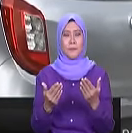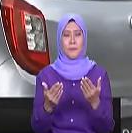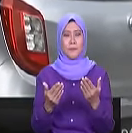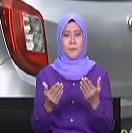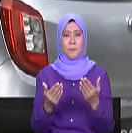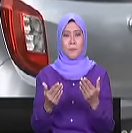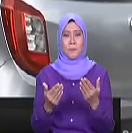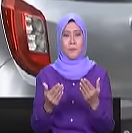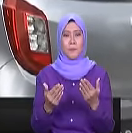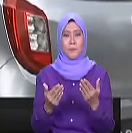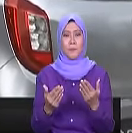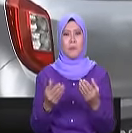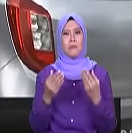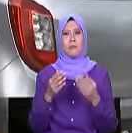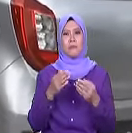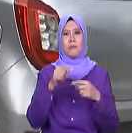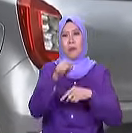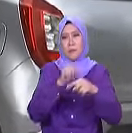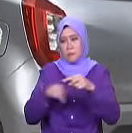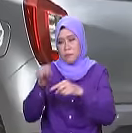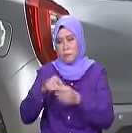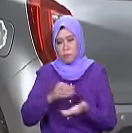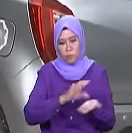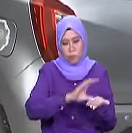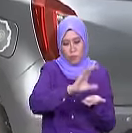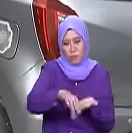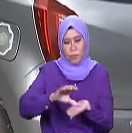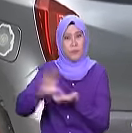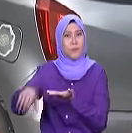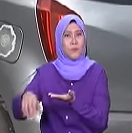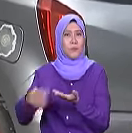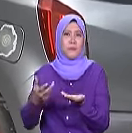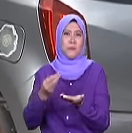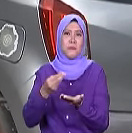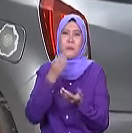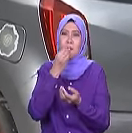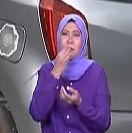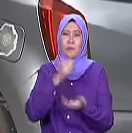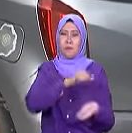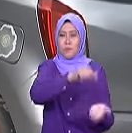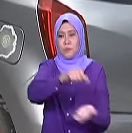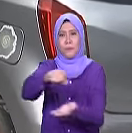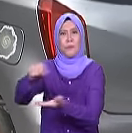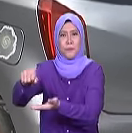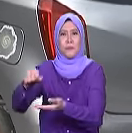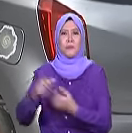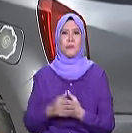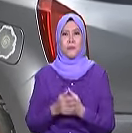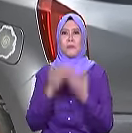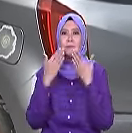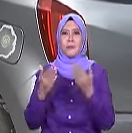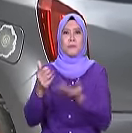kita tahu bagi rata-rata lah. Anak ada risiko, anak ada risiko tak. Anak bekerja. Bagi sama Laban sudah udah mantu